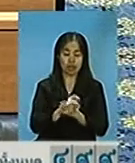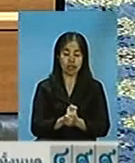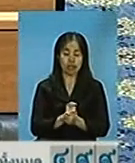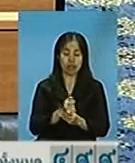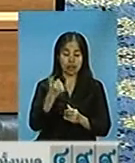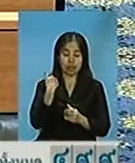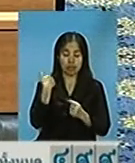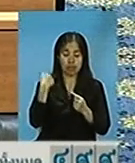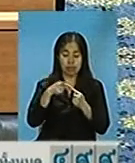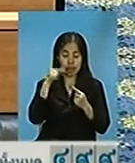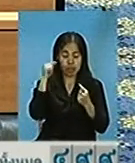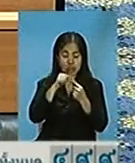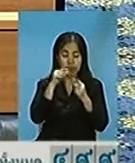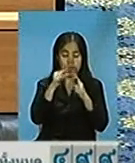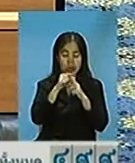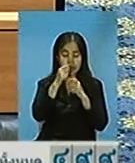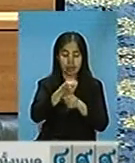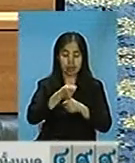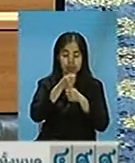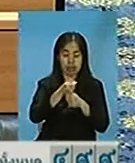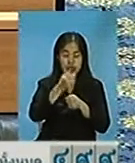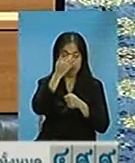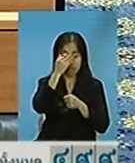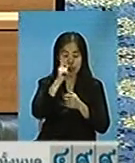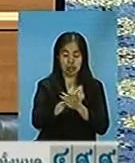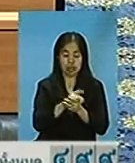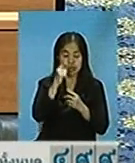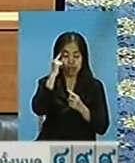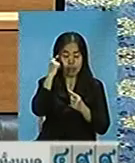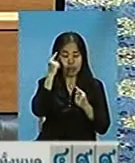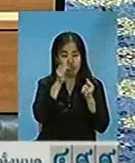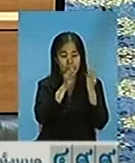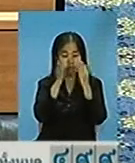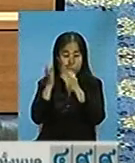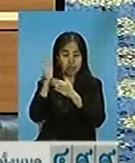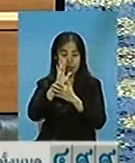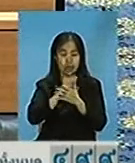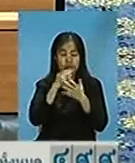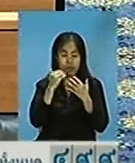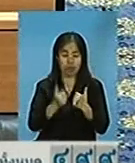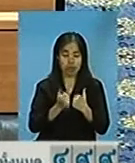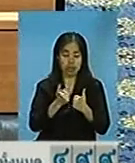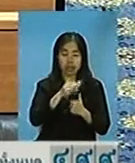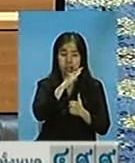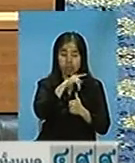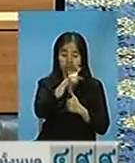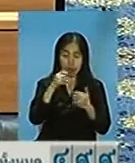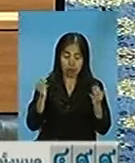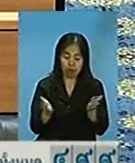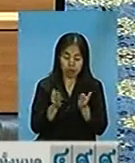เน้นคำว่าเกษตรกรเนี่ยเพื่อไม่ให้เราหลงประเด็นไปว่าขณะนี้ถ้าเราส่งเสริมไ